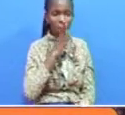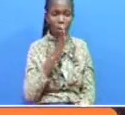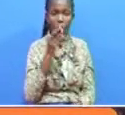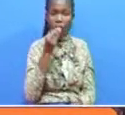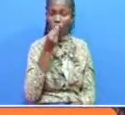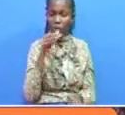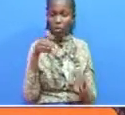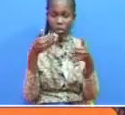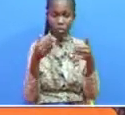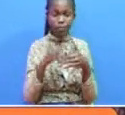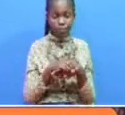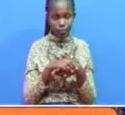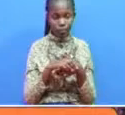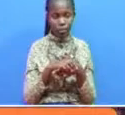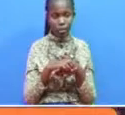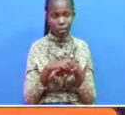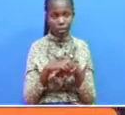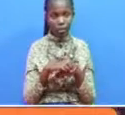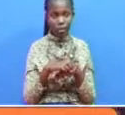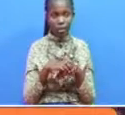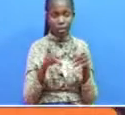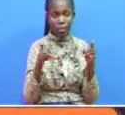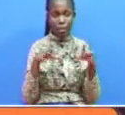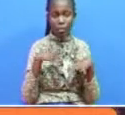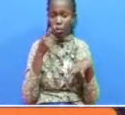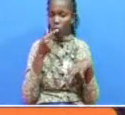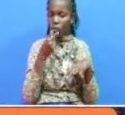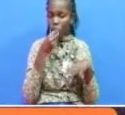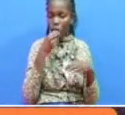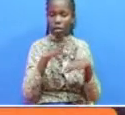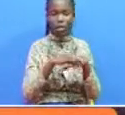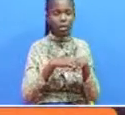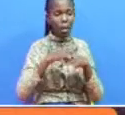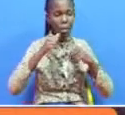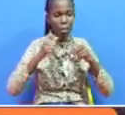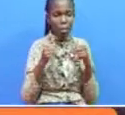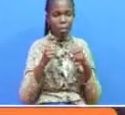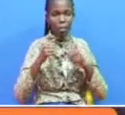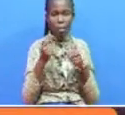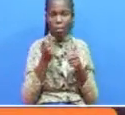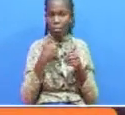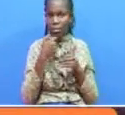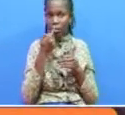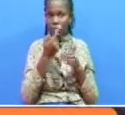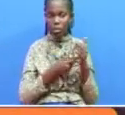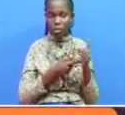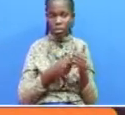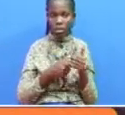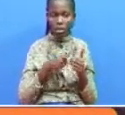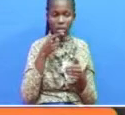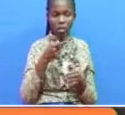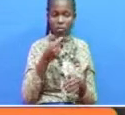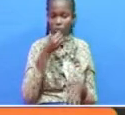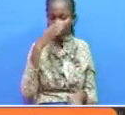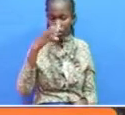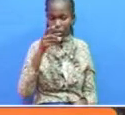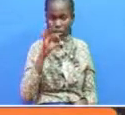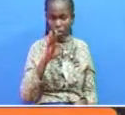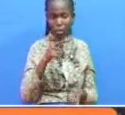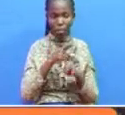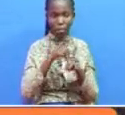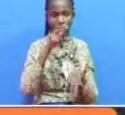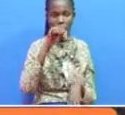kupika. Na kula mavikie ni mewe uyo mwyo na nithi tangumea. Unoti iliwa CDF, unoni iliwa Edith Nenze. Na